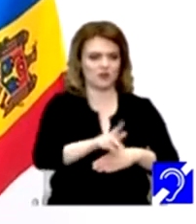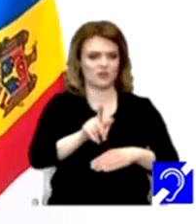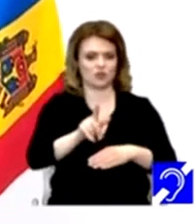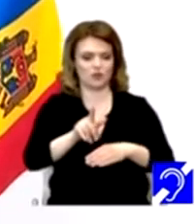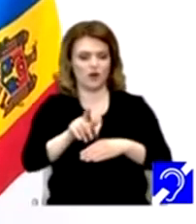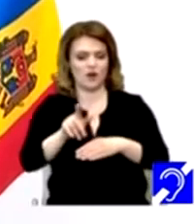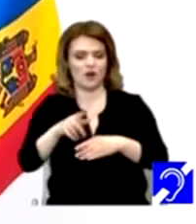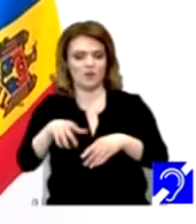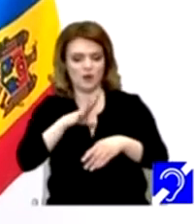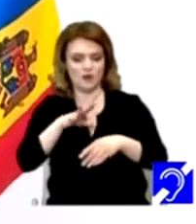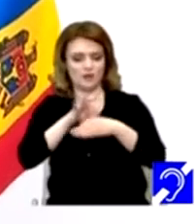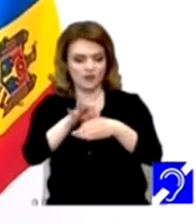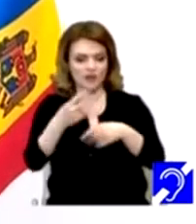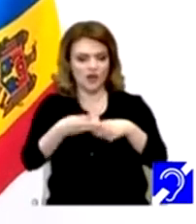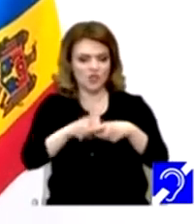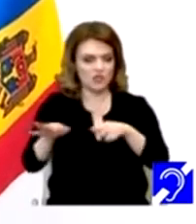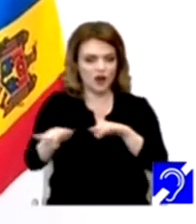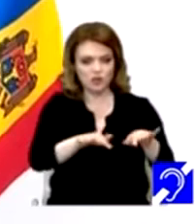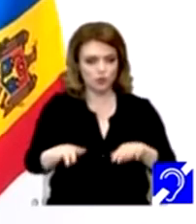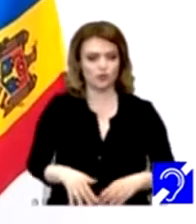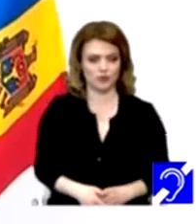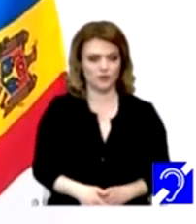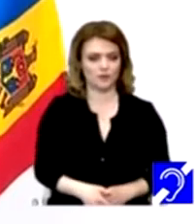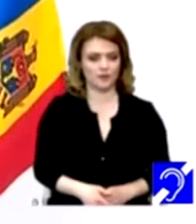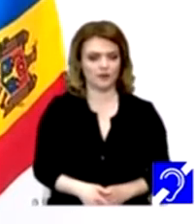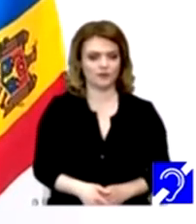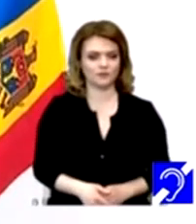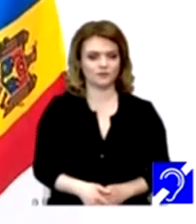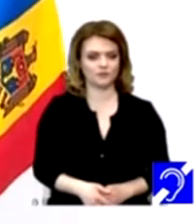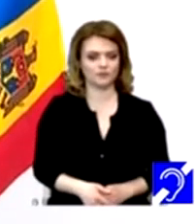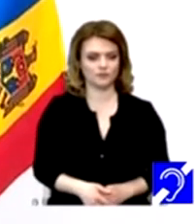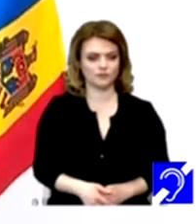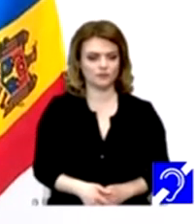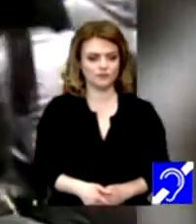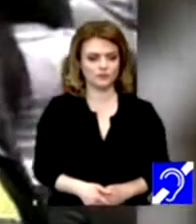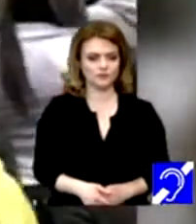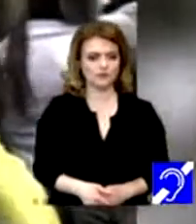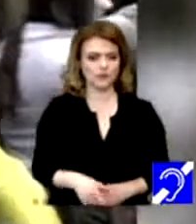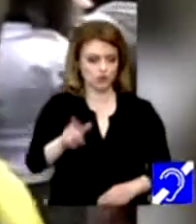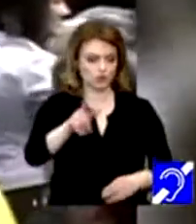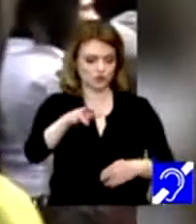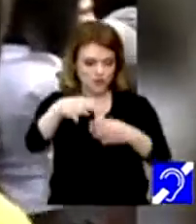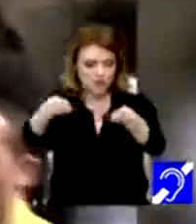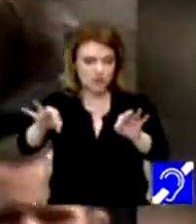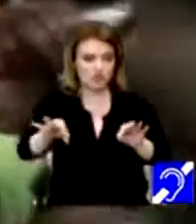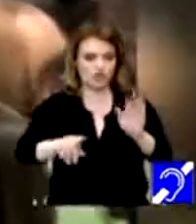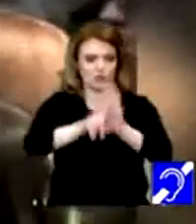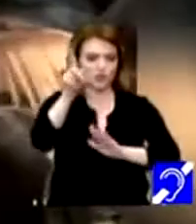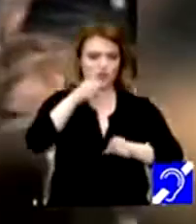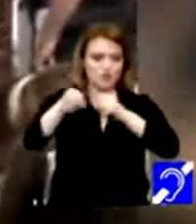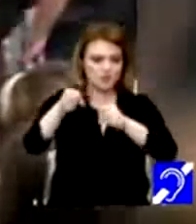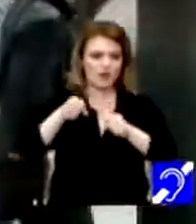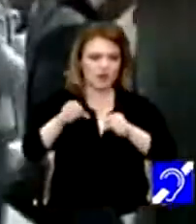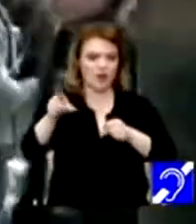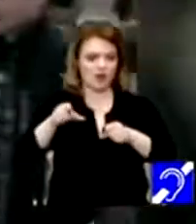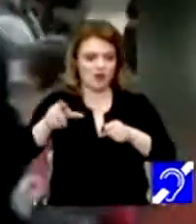acțiuni, inclusiv s-a oferit culoarea verde pentru aplicarea torturii. Potrivit datelor Procuraturii